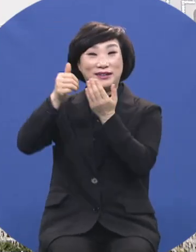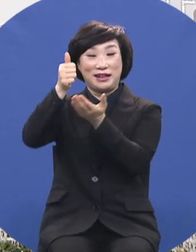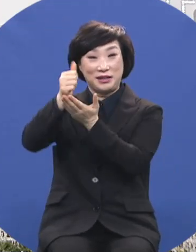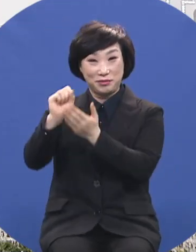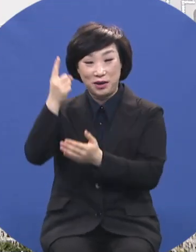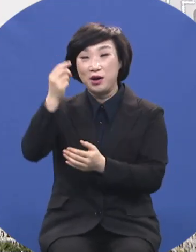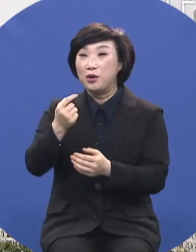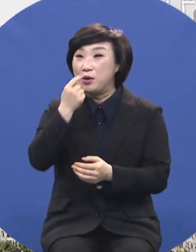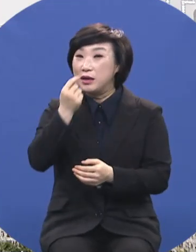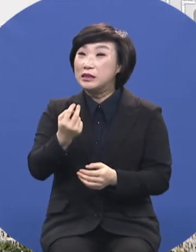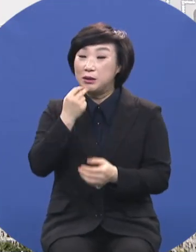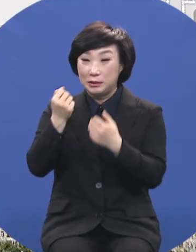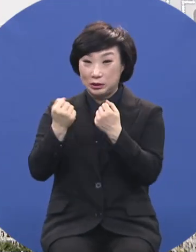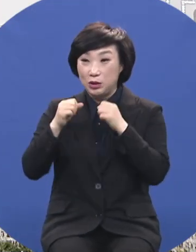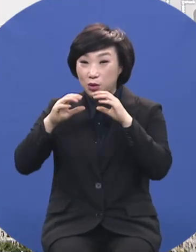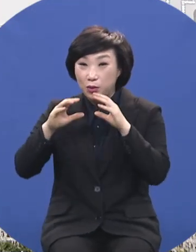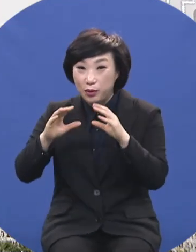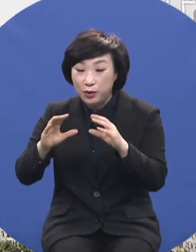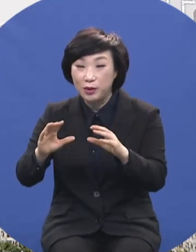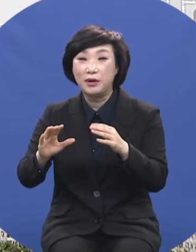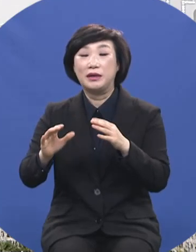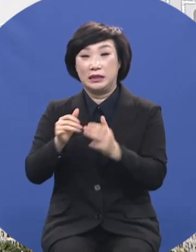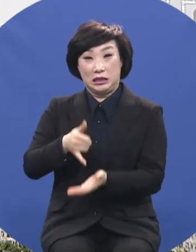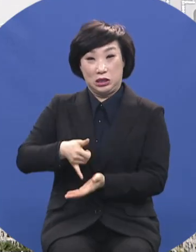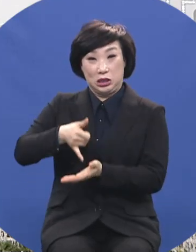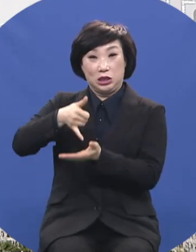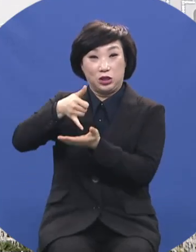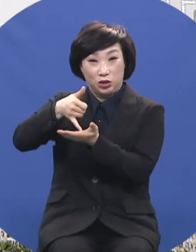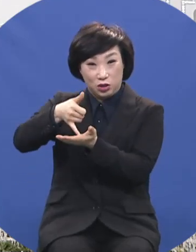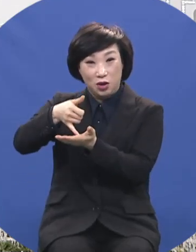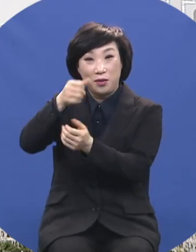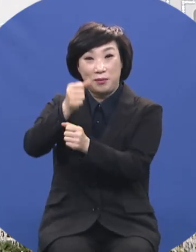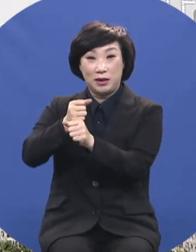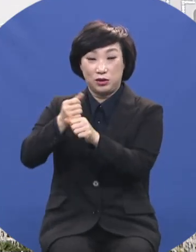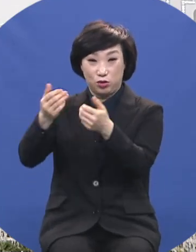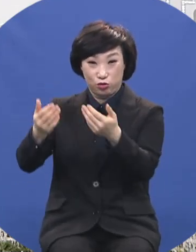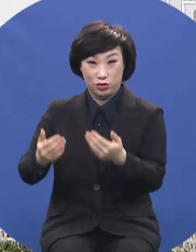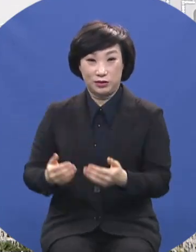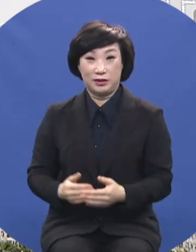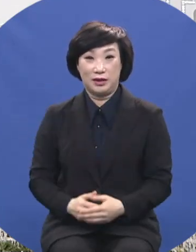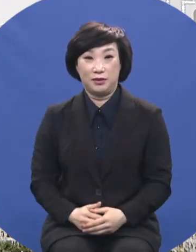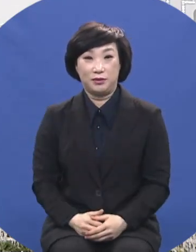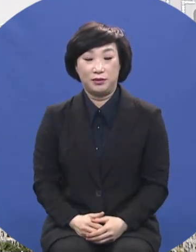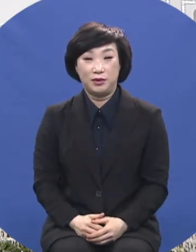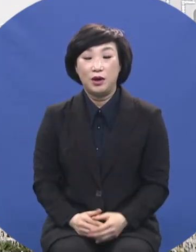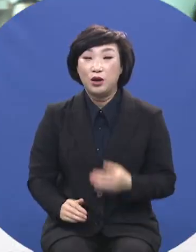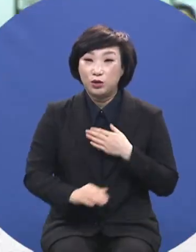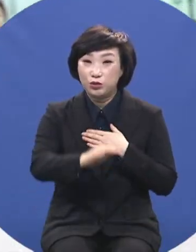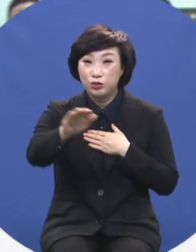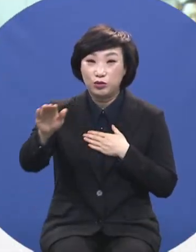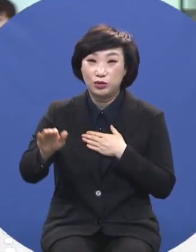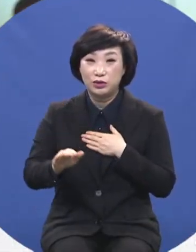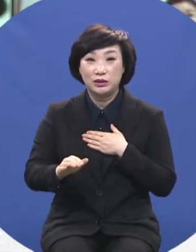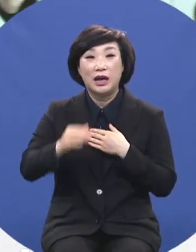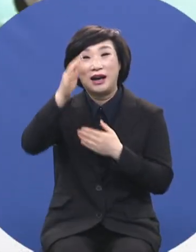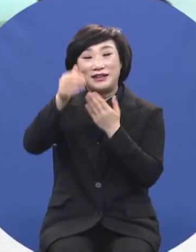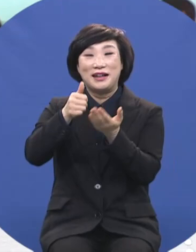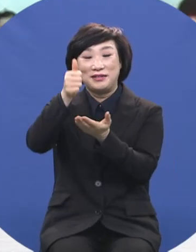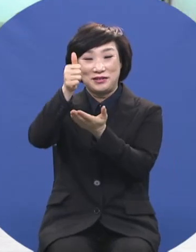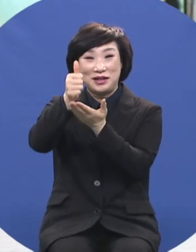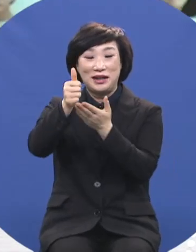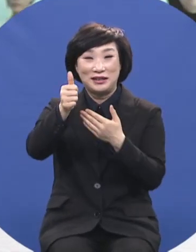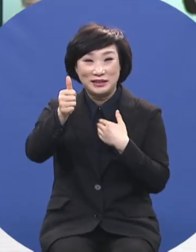하나님에게서 코에 생기를 불어넣어 인격적으로 지었다는 거예요. 그래서 우리는